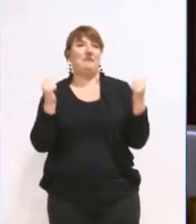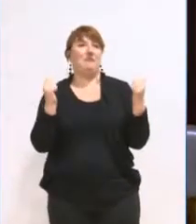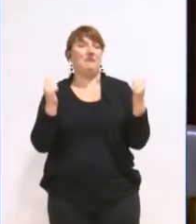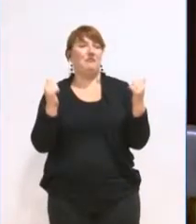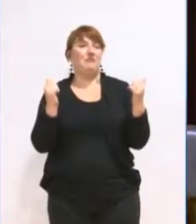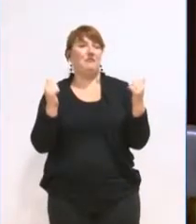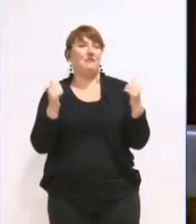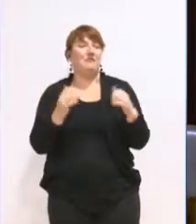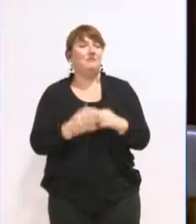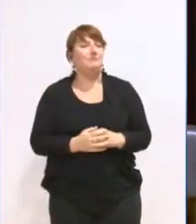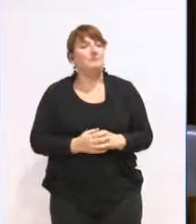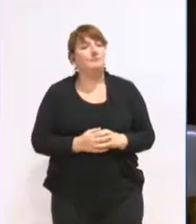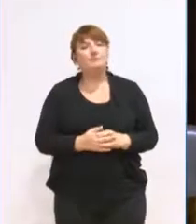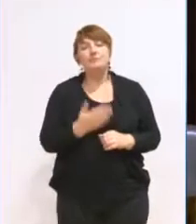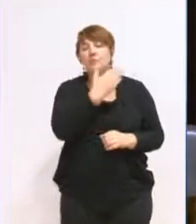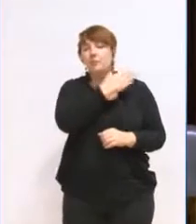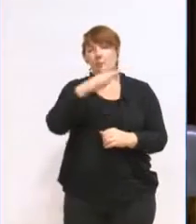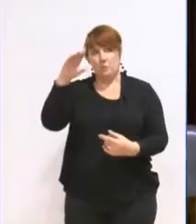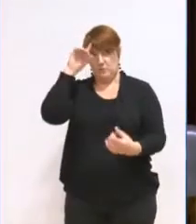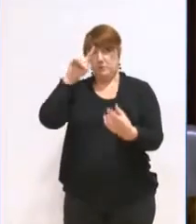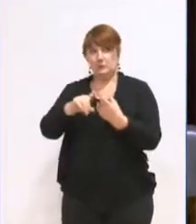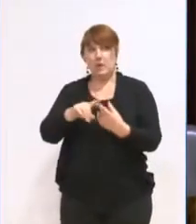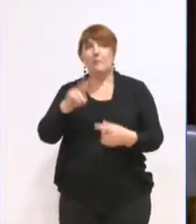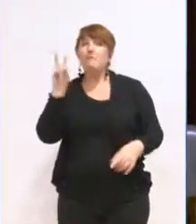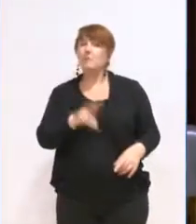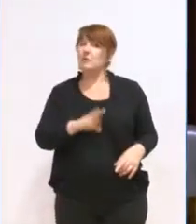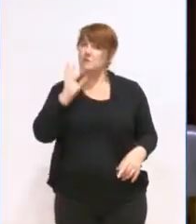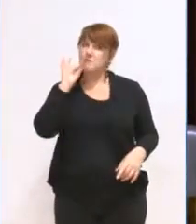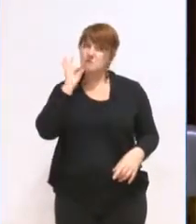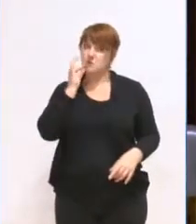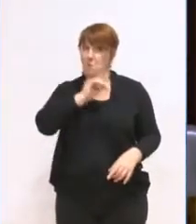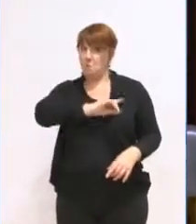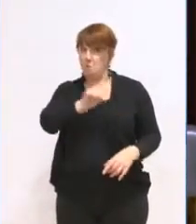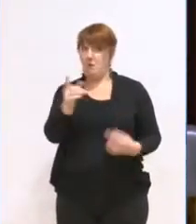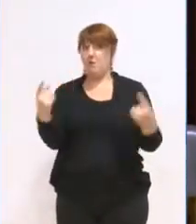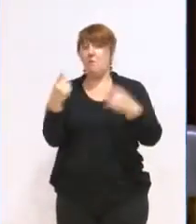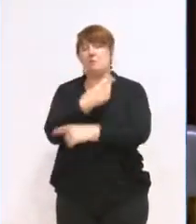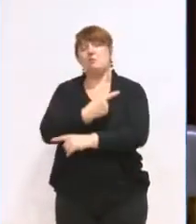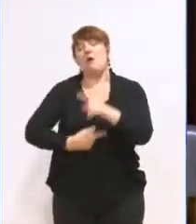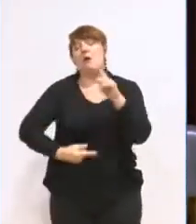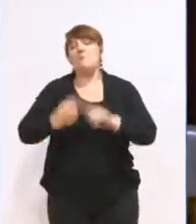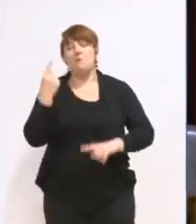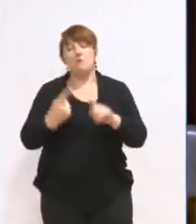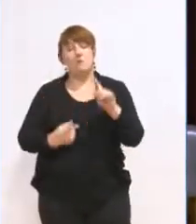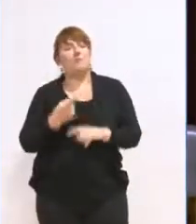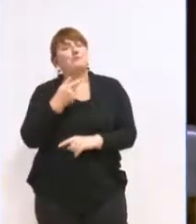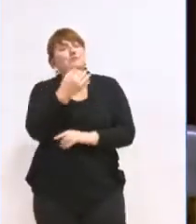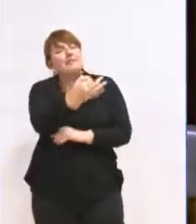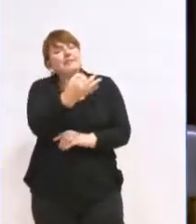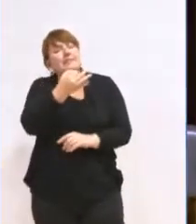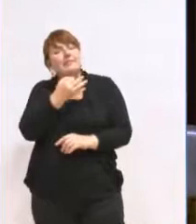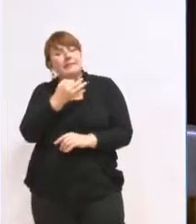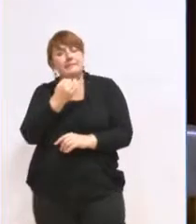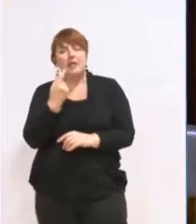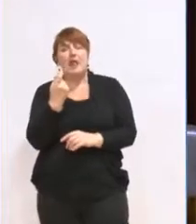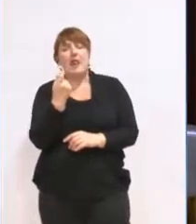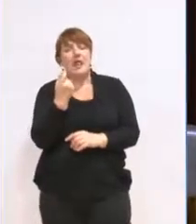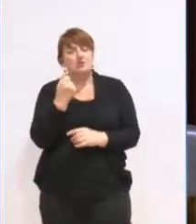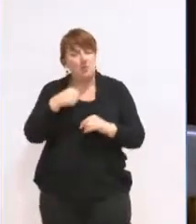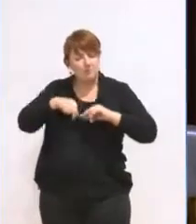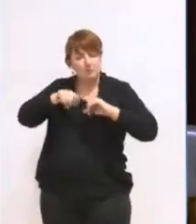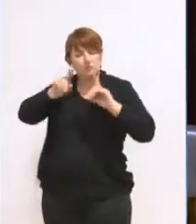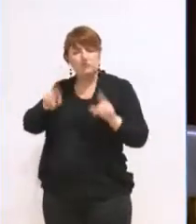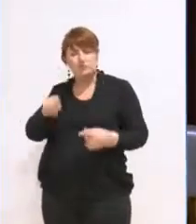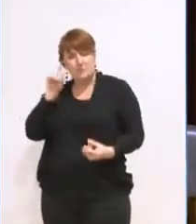il n'est pas négligeable. Vous nous dites que l'enveloppe dédiée au personnel sera